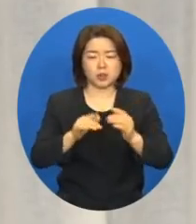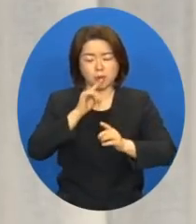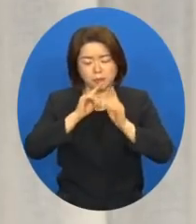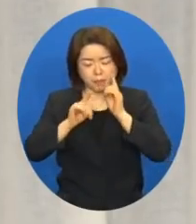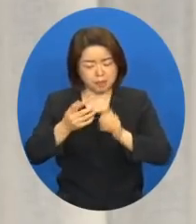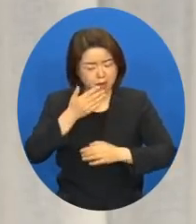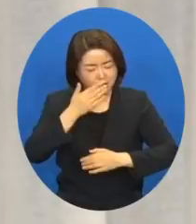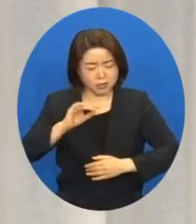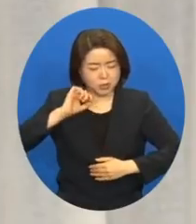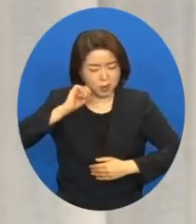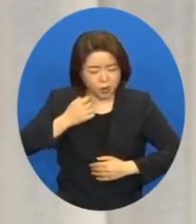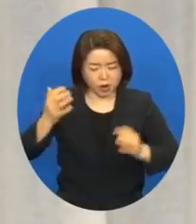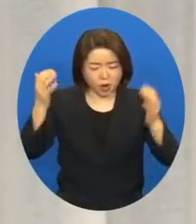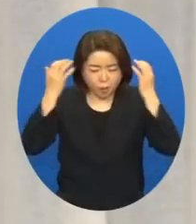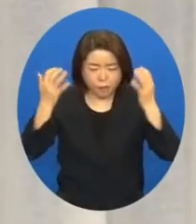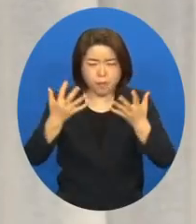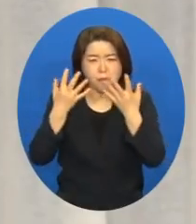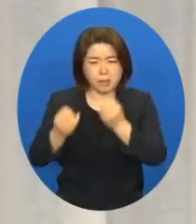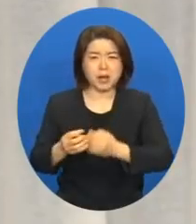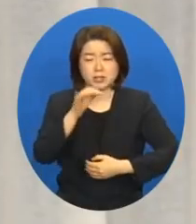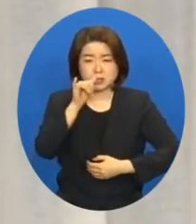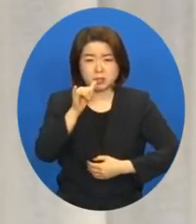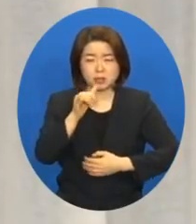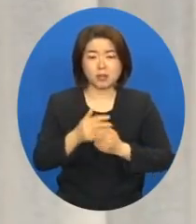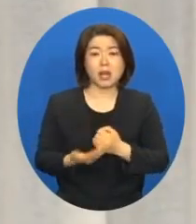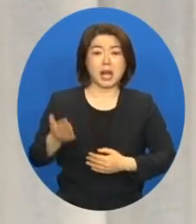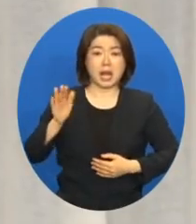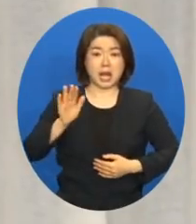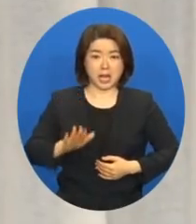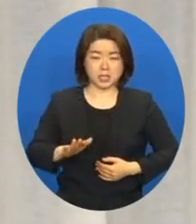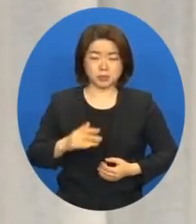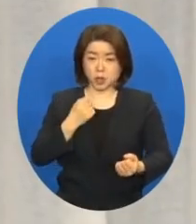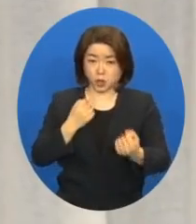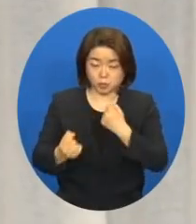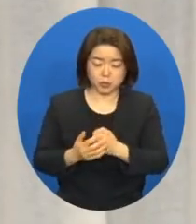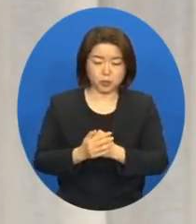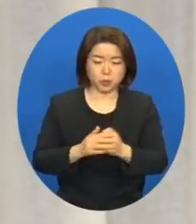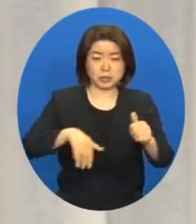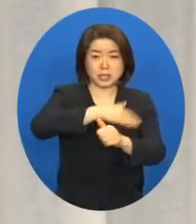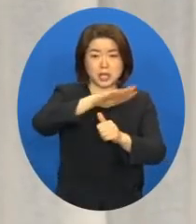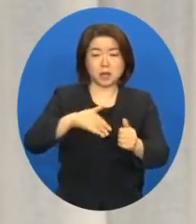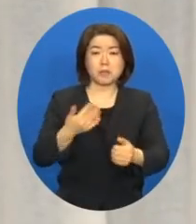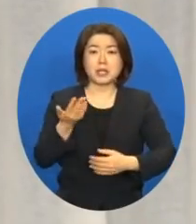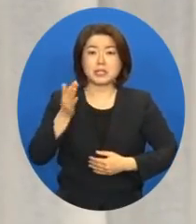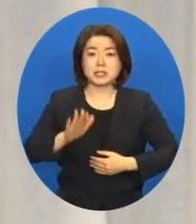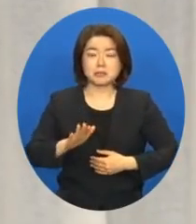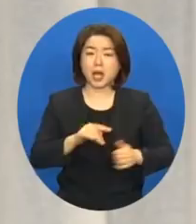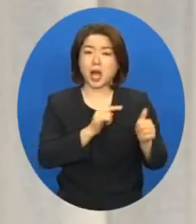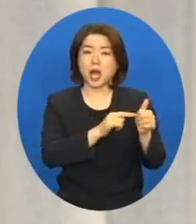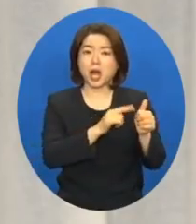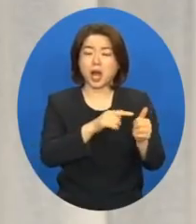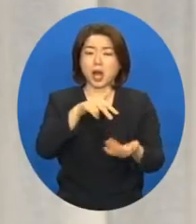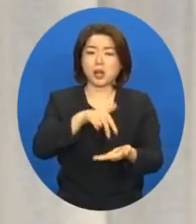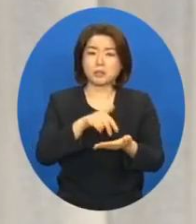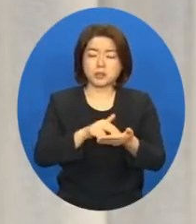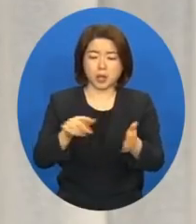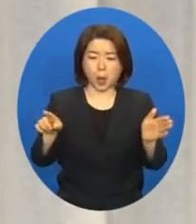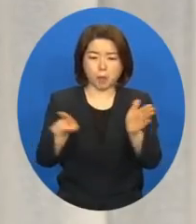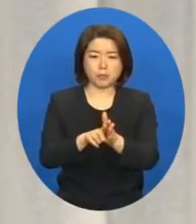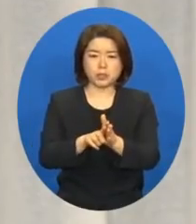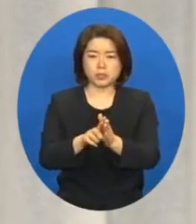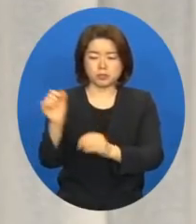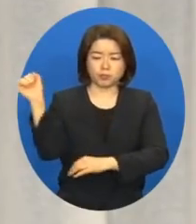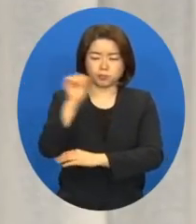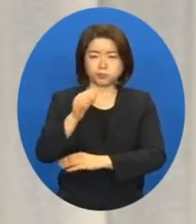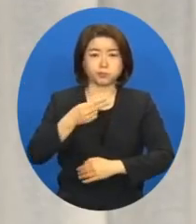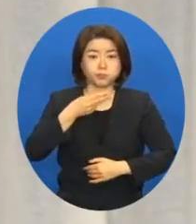어려움이 있었습니다. 그런데 참 놀라운 것은 그런 형편에서도 허드슨 테일러 선교사님은 믿음이 무너지지